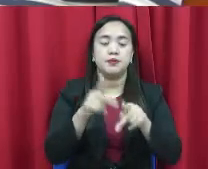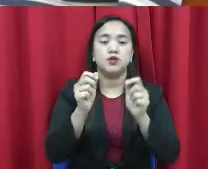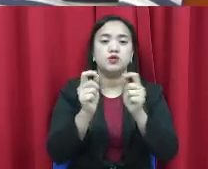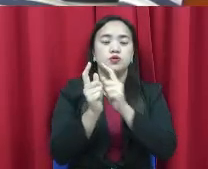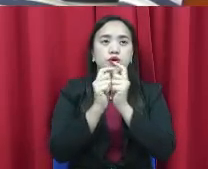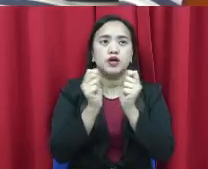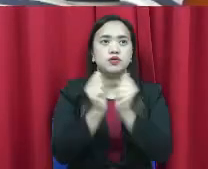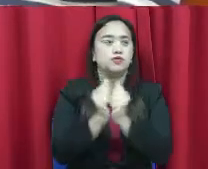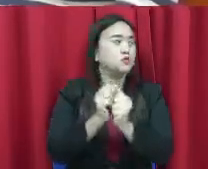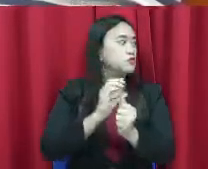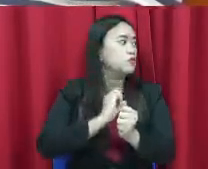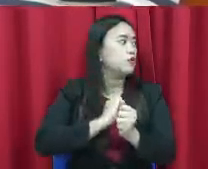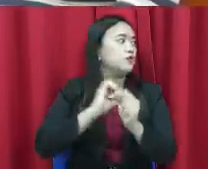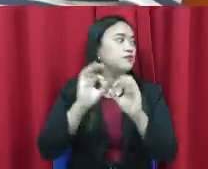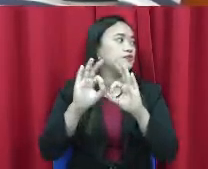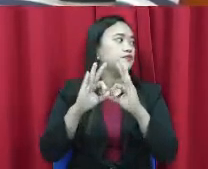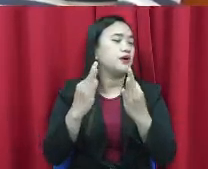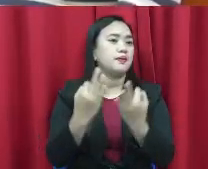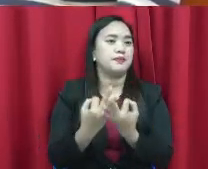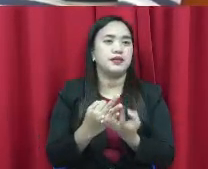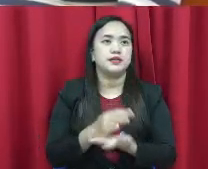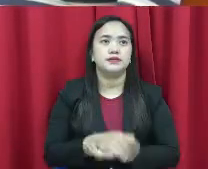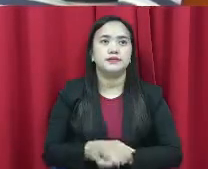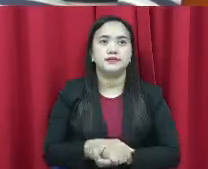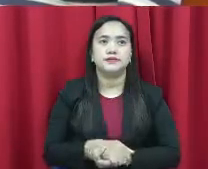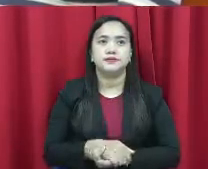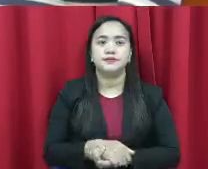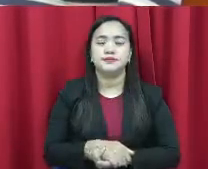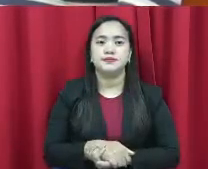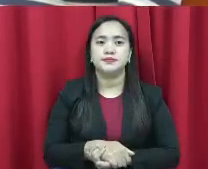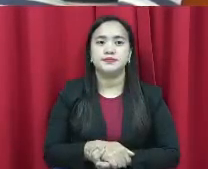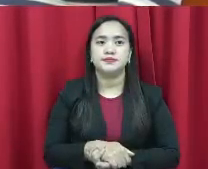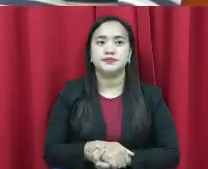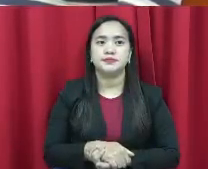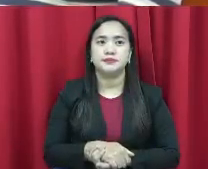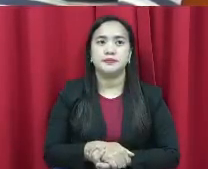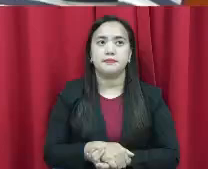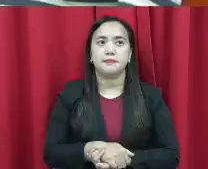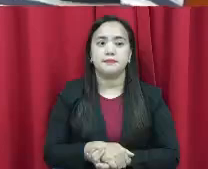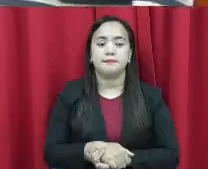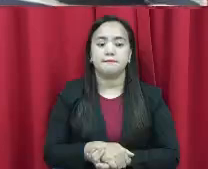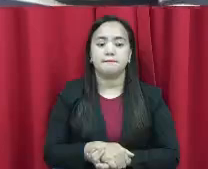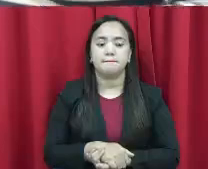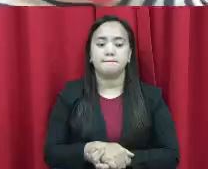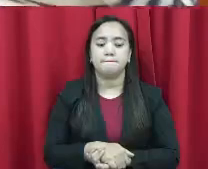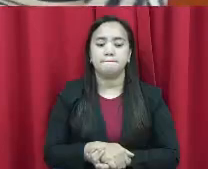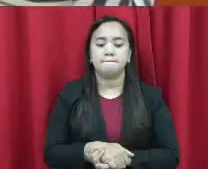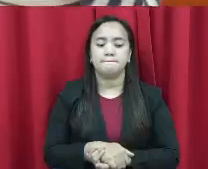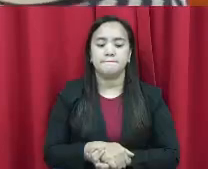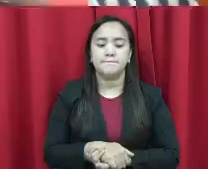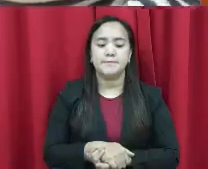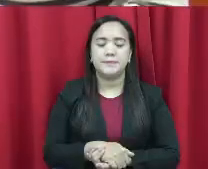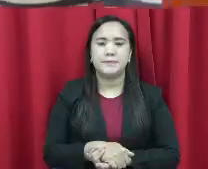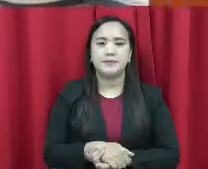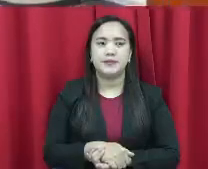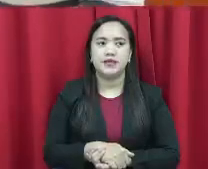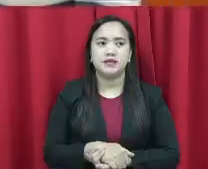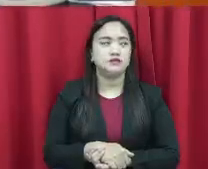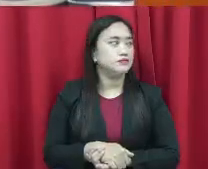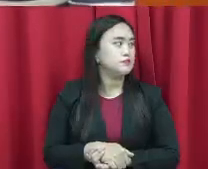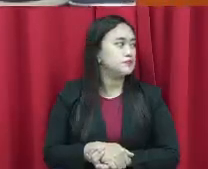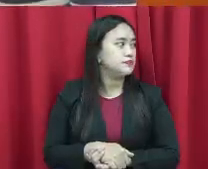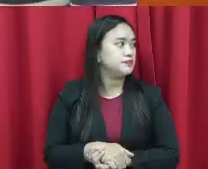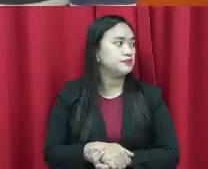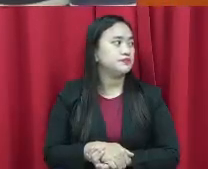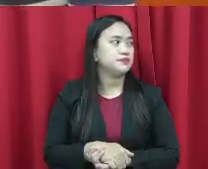aking pamilya sa Panginoon kaya kayo ngayon piliin niyo kung maglilingkod kayo sapagkat doon ay ipinakita sa kanila ang na kanilang